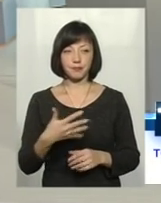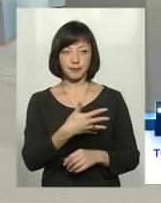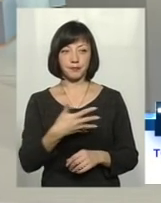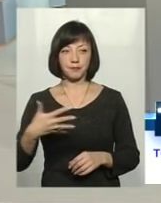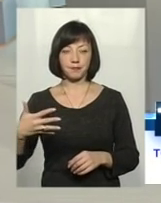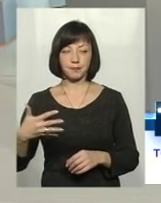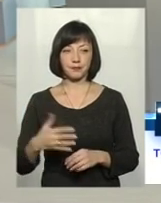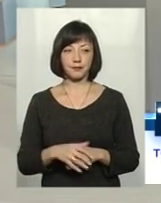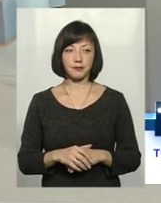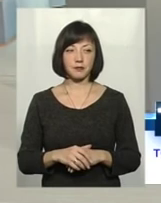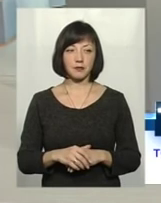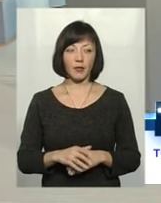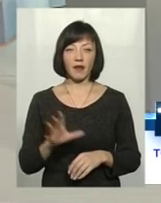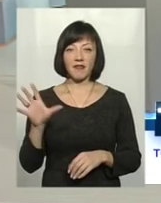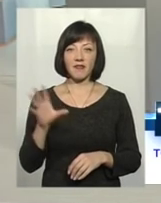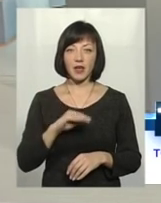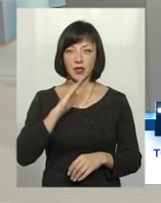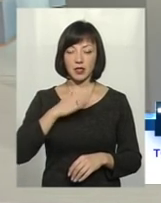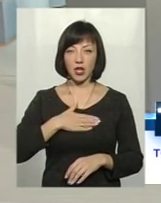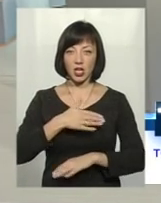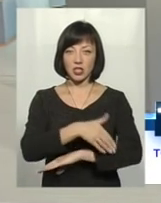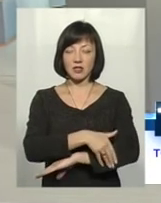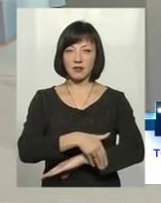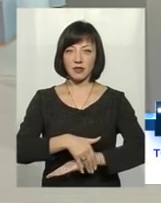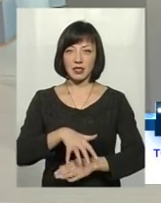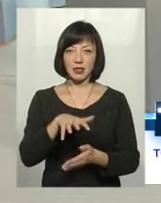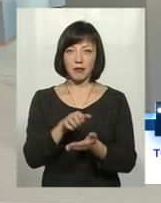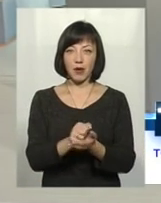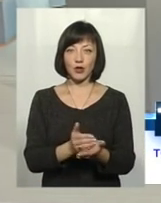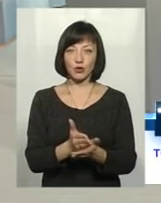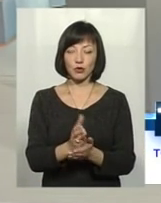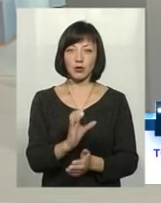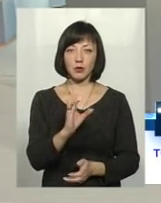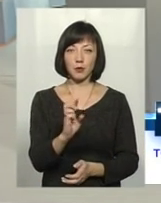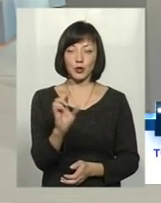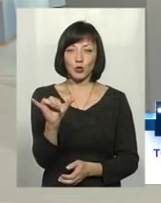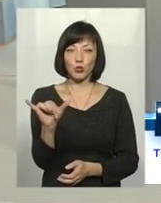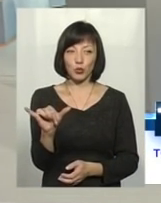Во дворі весь наш двір займає служба СБУ.